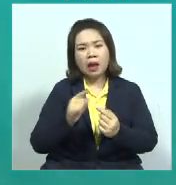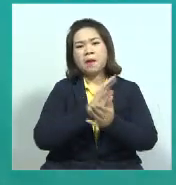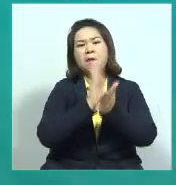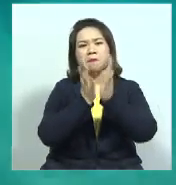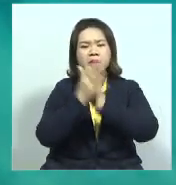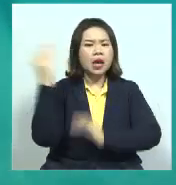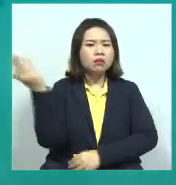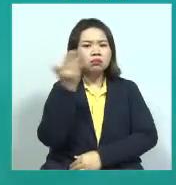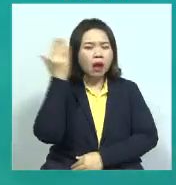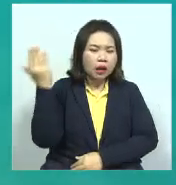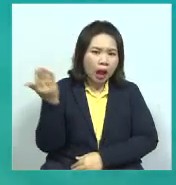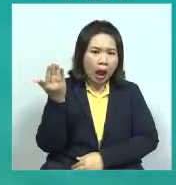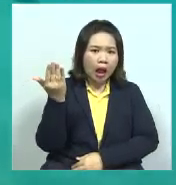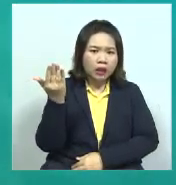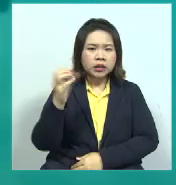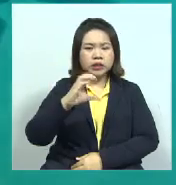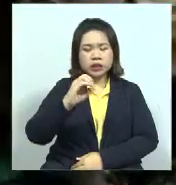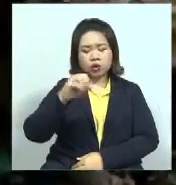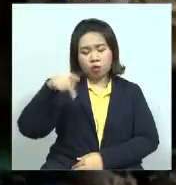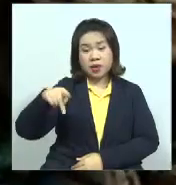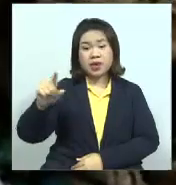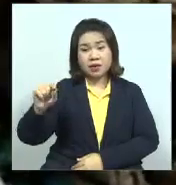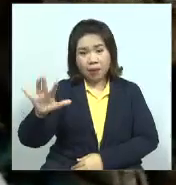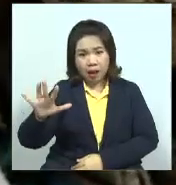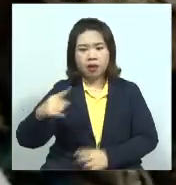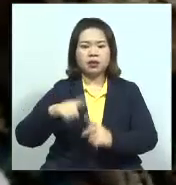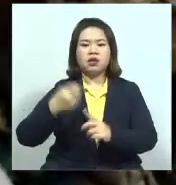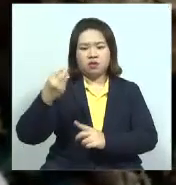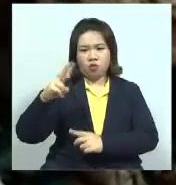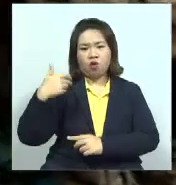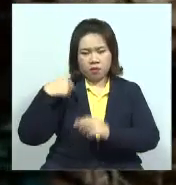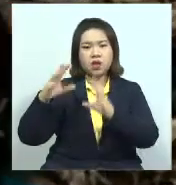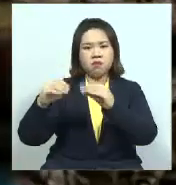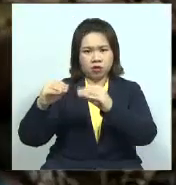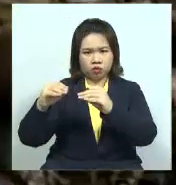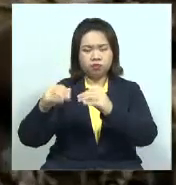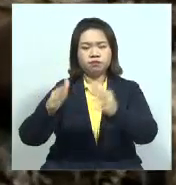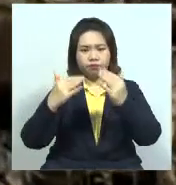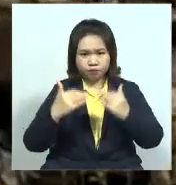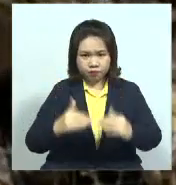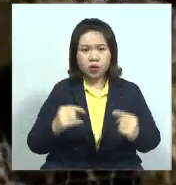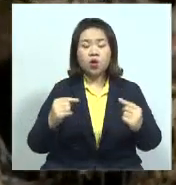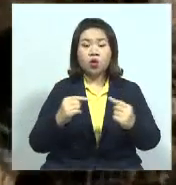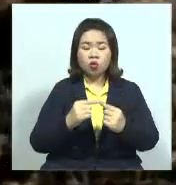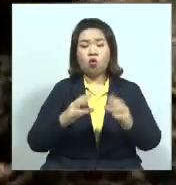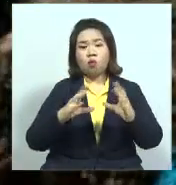ภาพภูมิอากาศหรือ COP25 ในช่วงเดือนธันวาคมที่จะถึงนี้และการประชุมสุดยอดอ